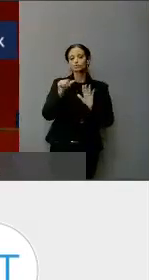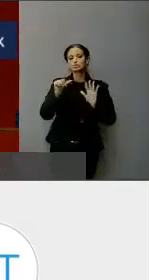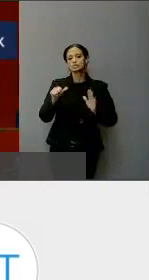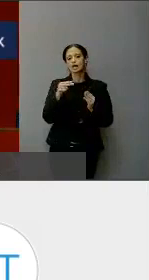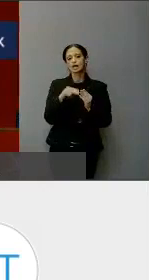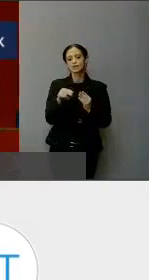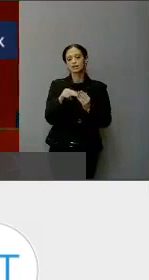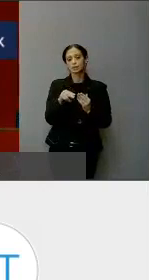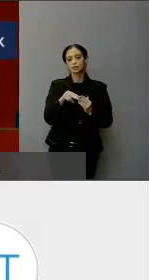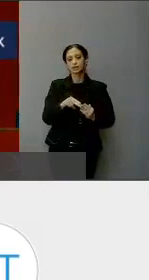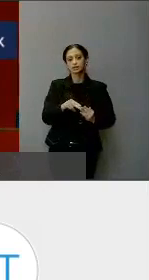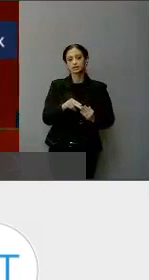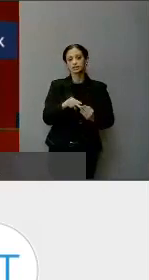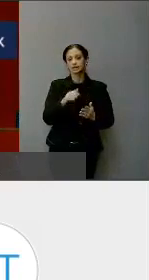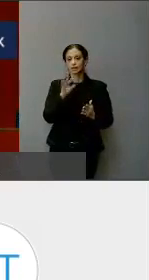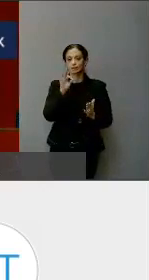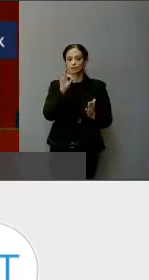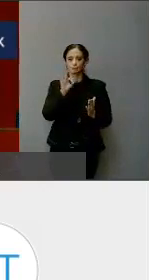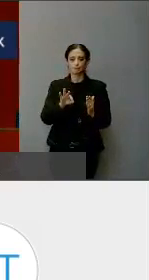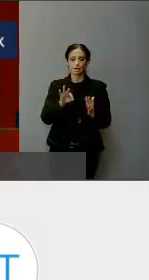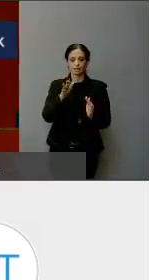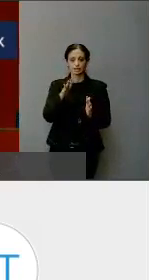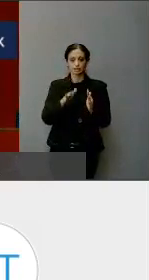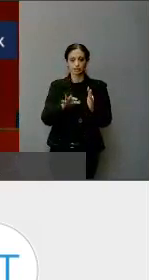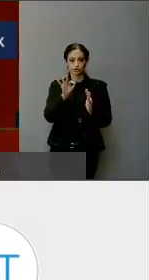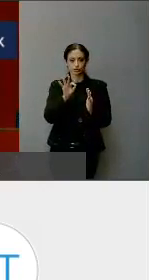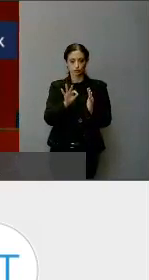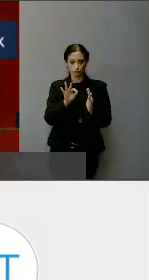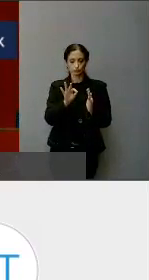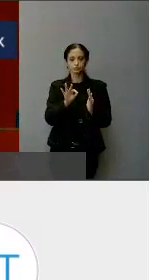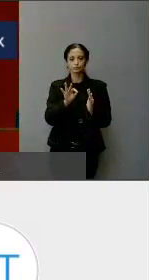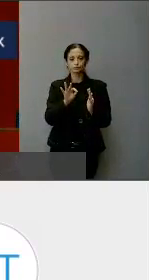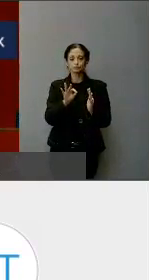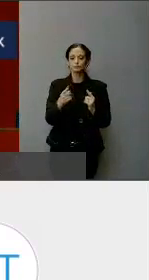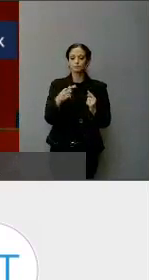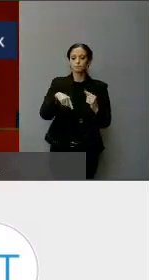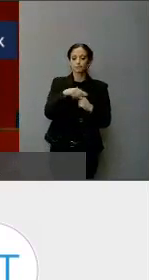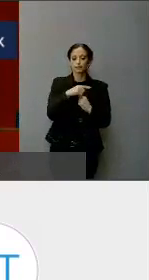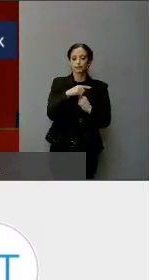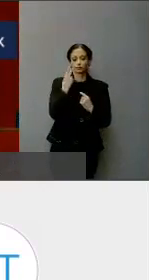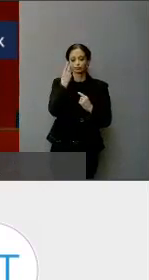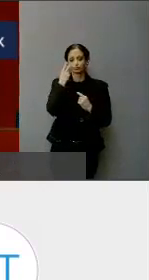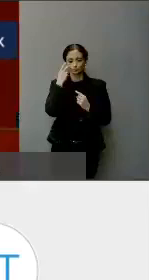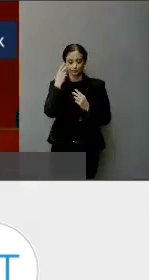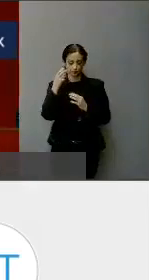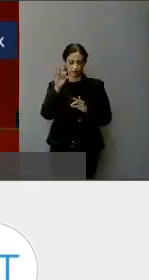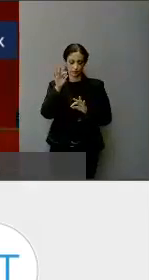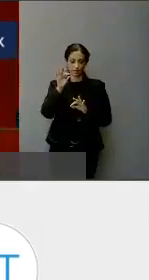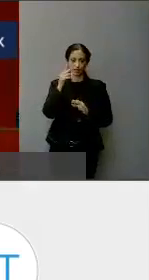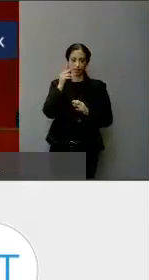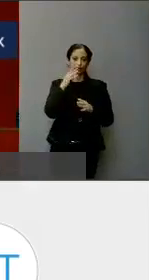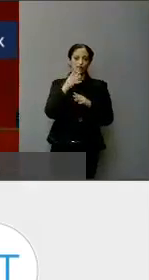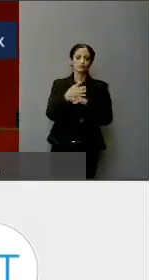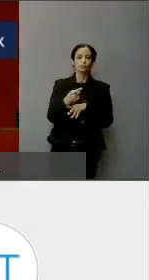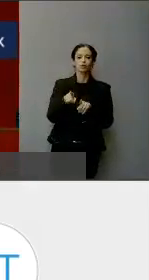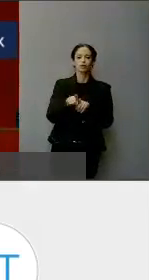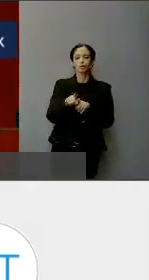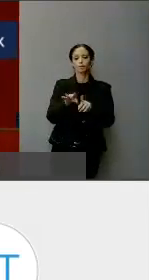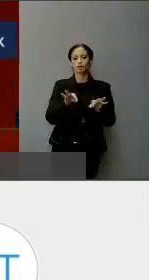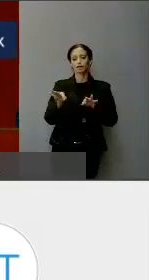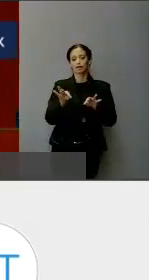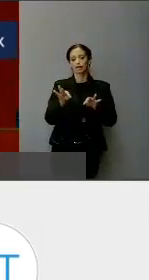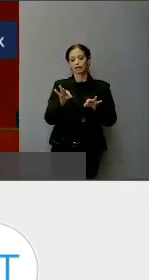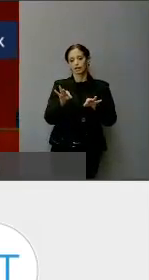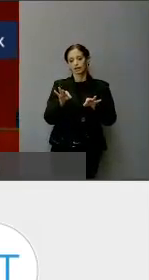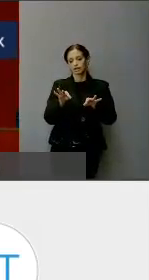diciamo in mezzo che abbiamo cercato di individuare in base a un criterio di rapporto